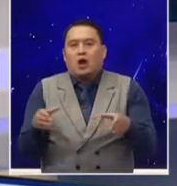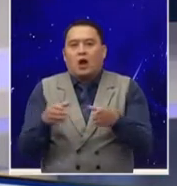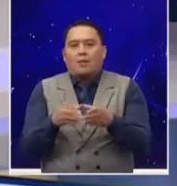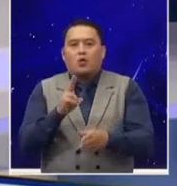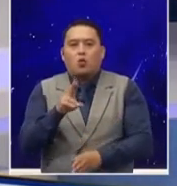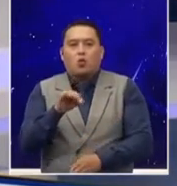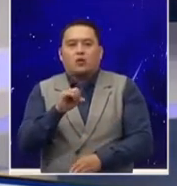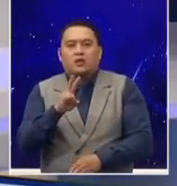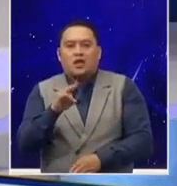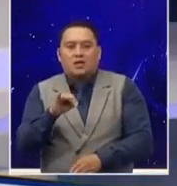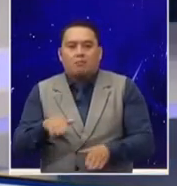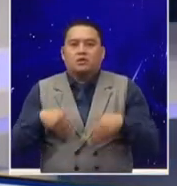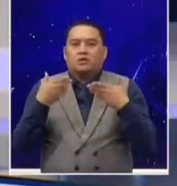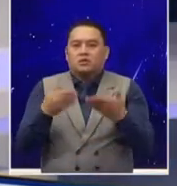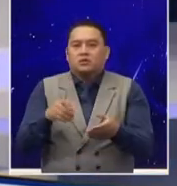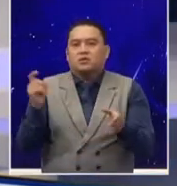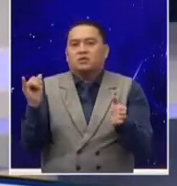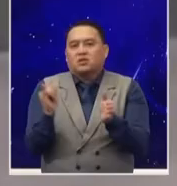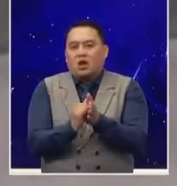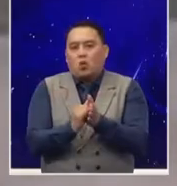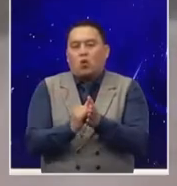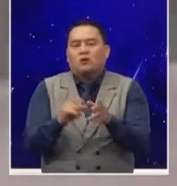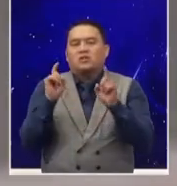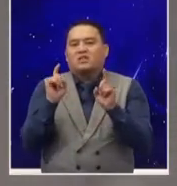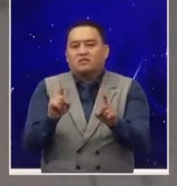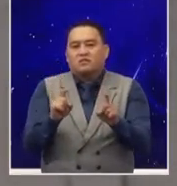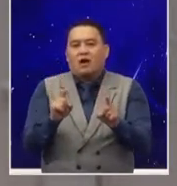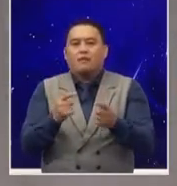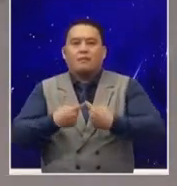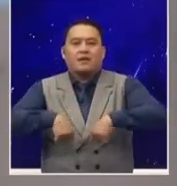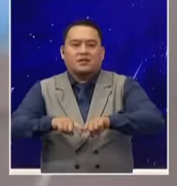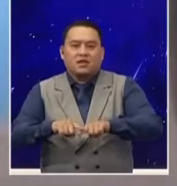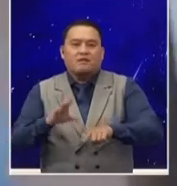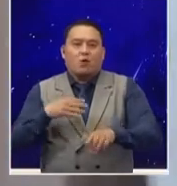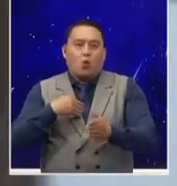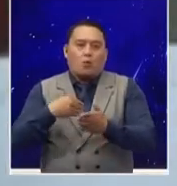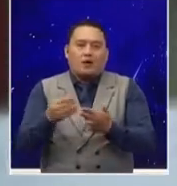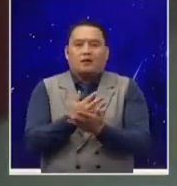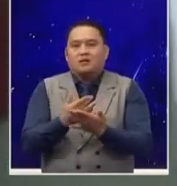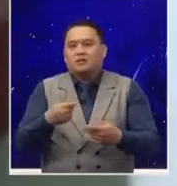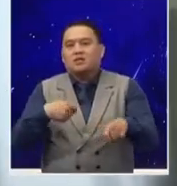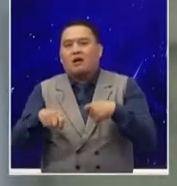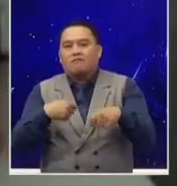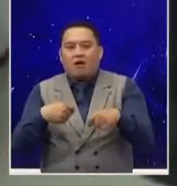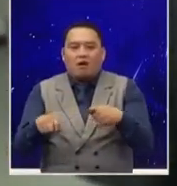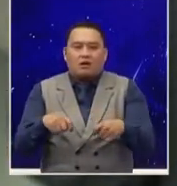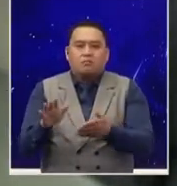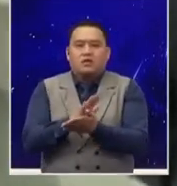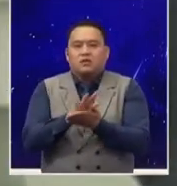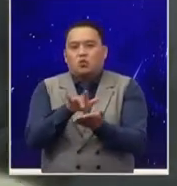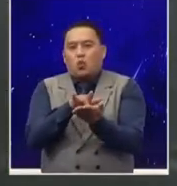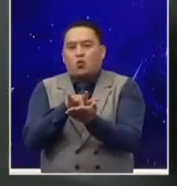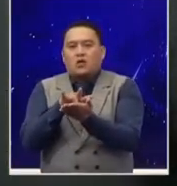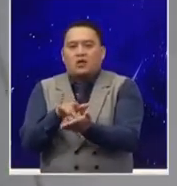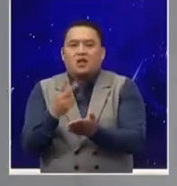что компания Кунет предлагает зарегистрироваться в качестве независимого представителя, купив различные товары, а также бесплатные